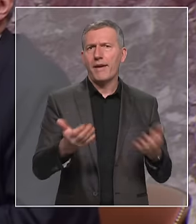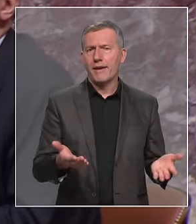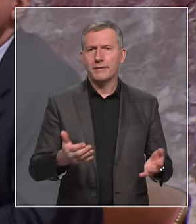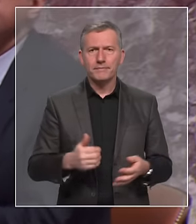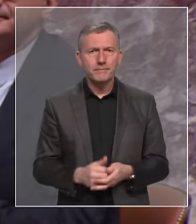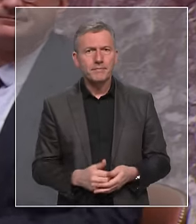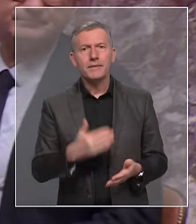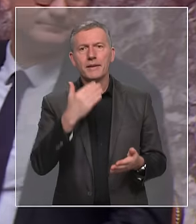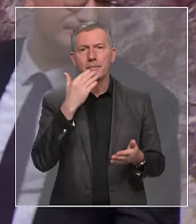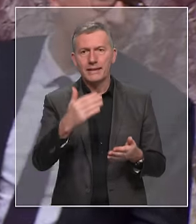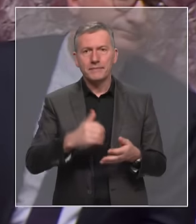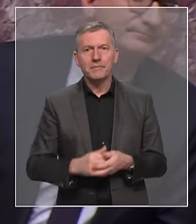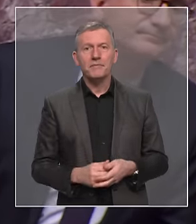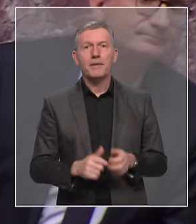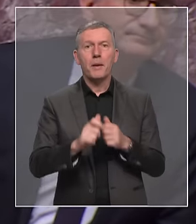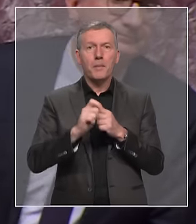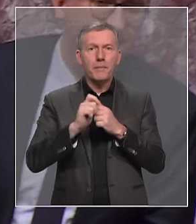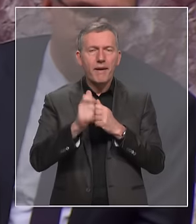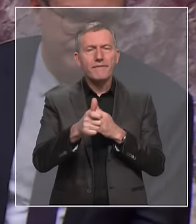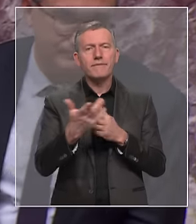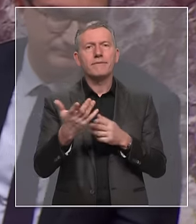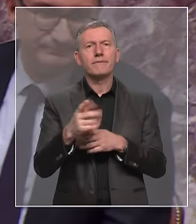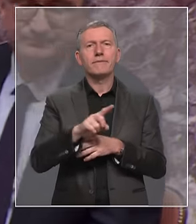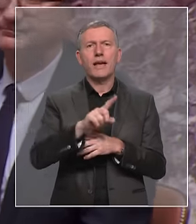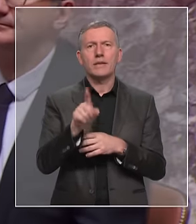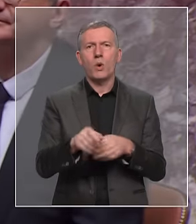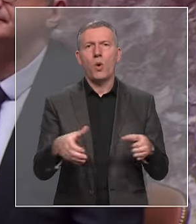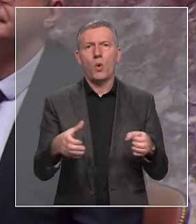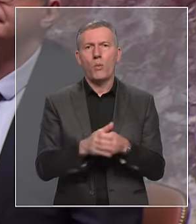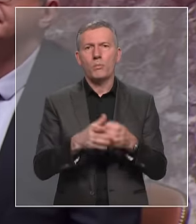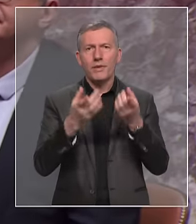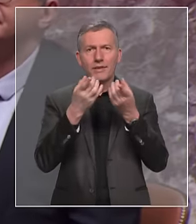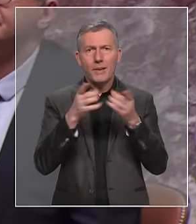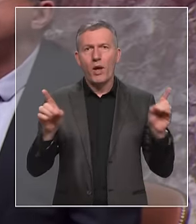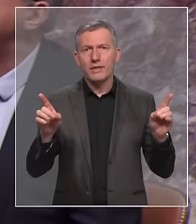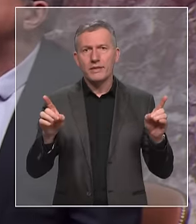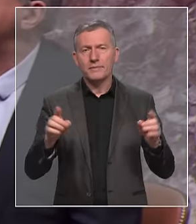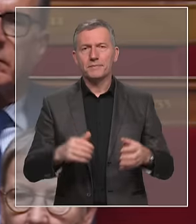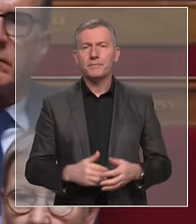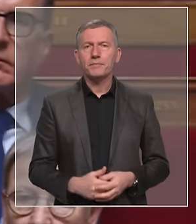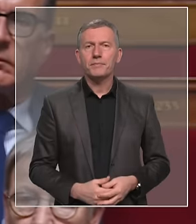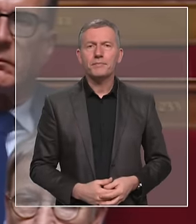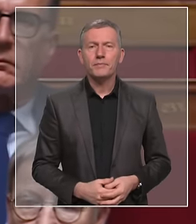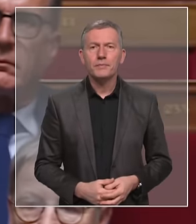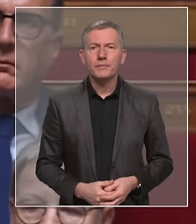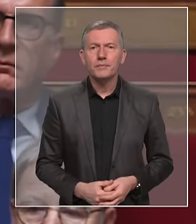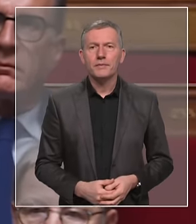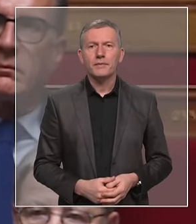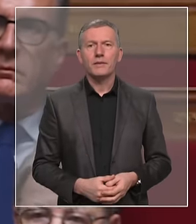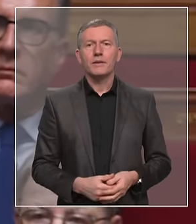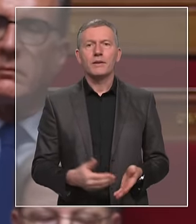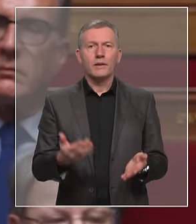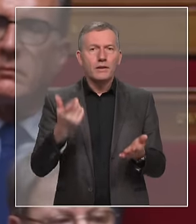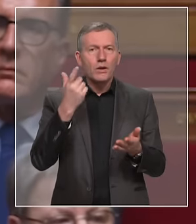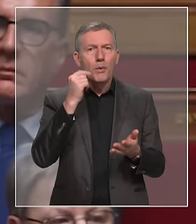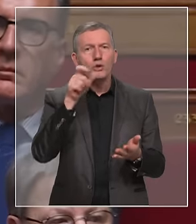remercie. La parole est à madame Mathilde Jonquière pour le groupe démocrate. Merci, madame la présidente. Monsieur